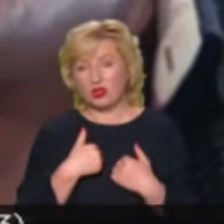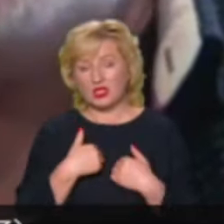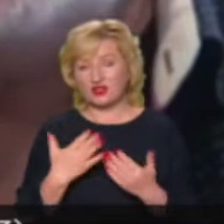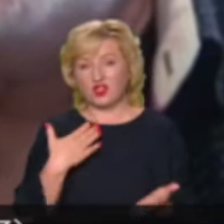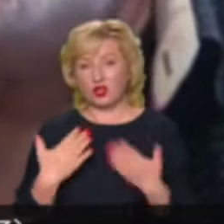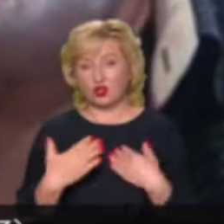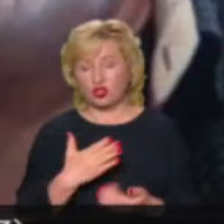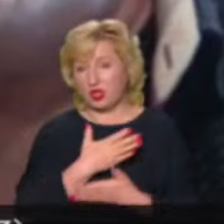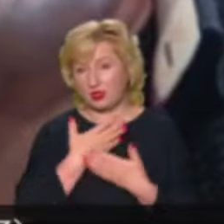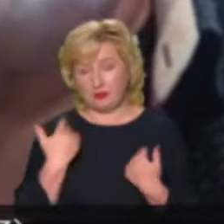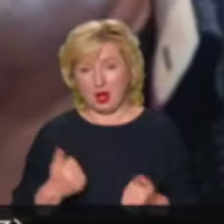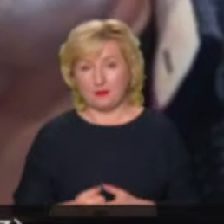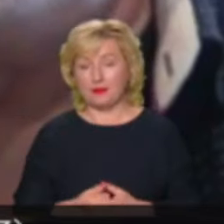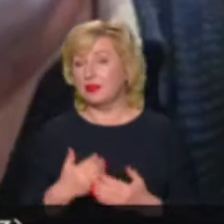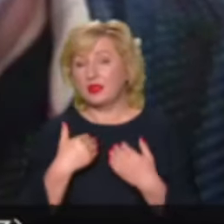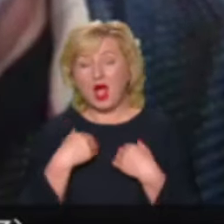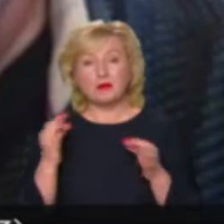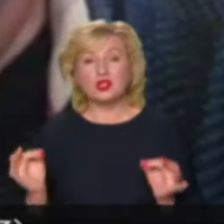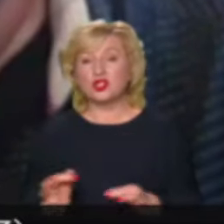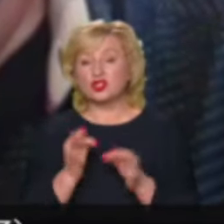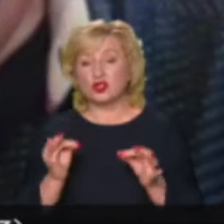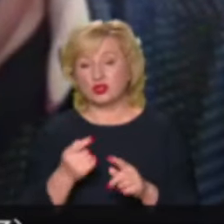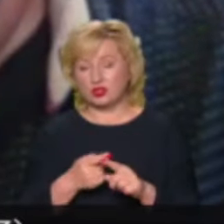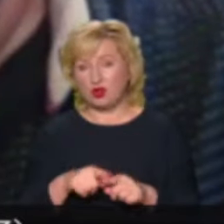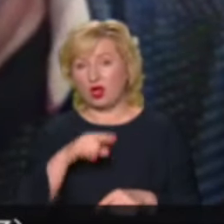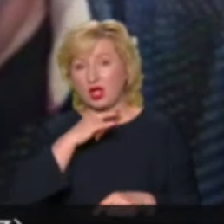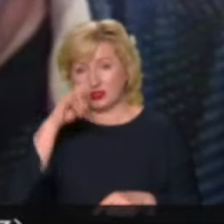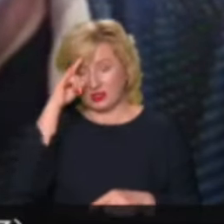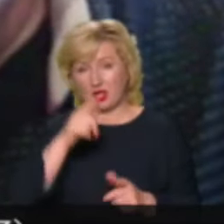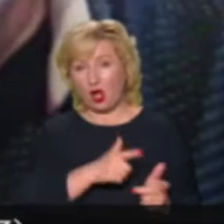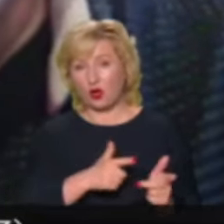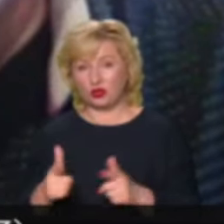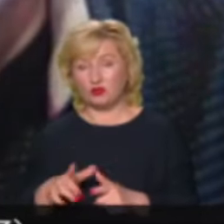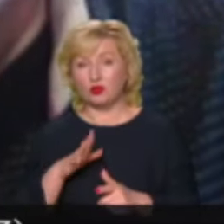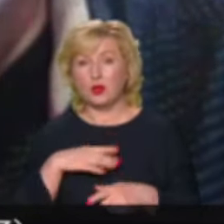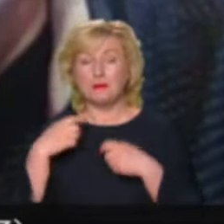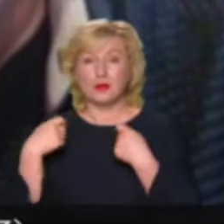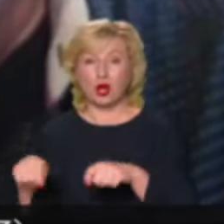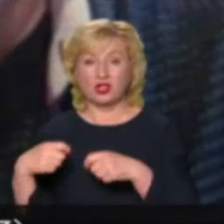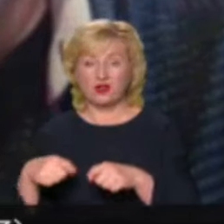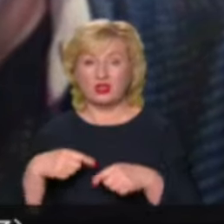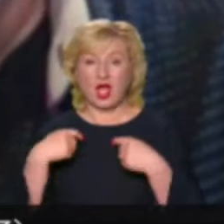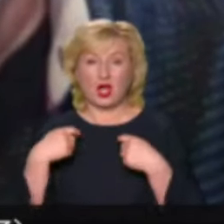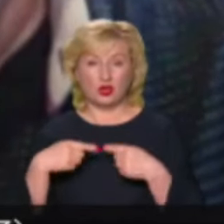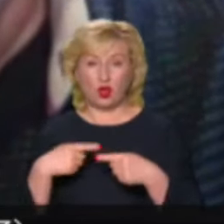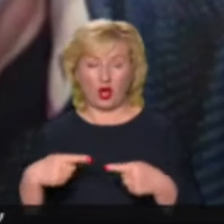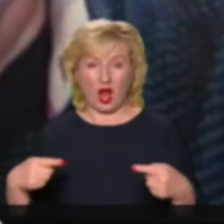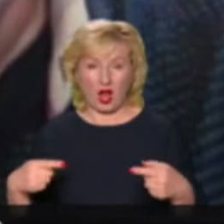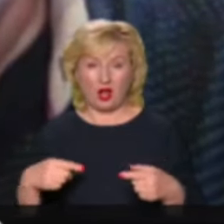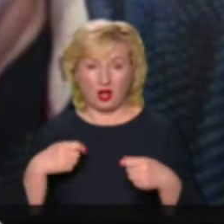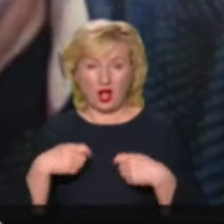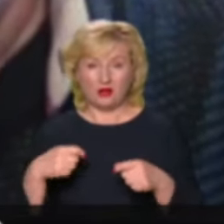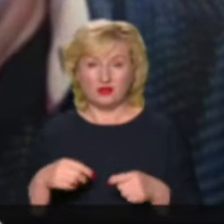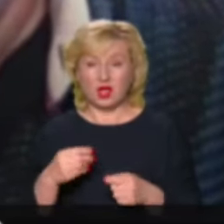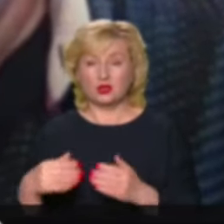немає. Тобто нам нічого із того, що Казахстан готовий був продавати на торгах, навіть на там